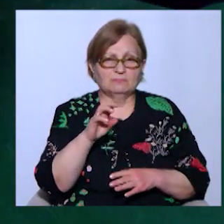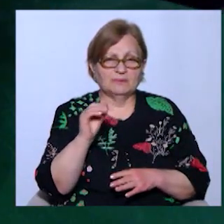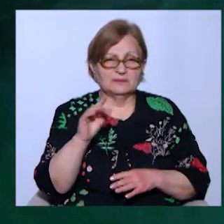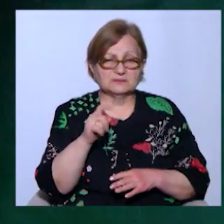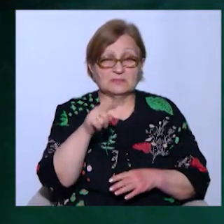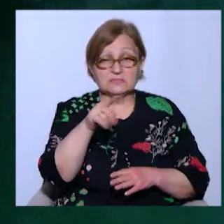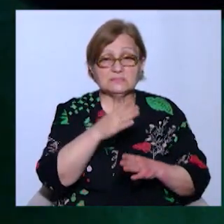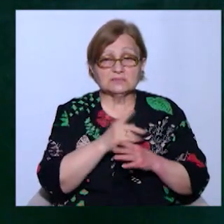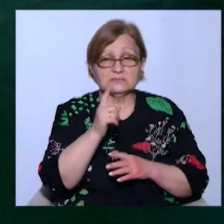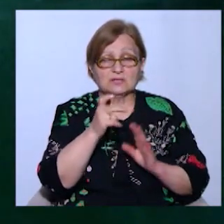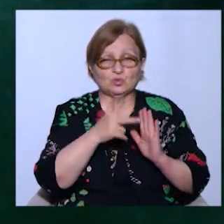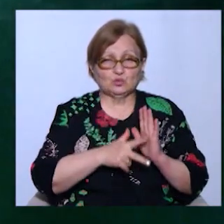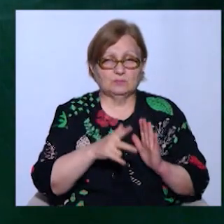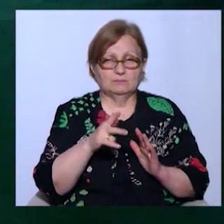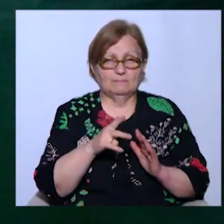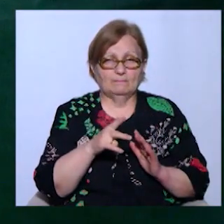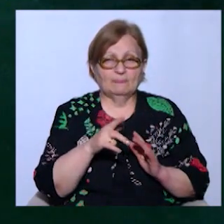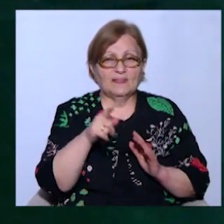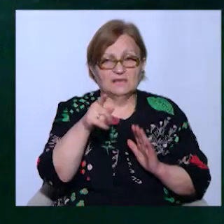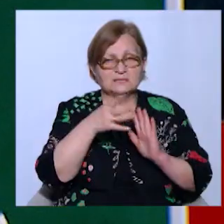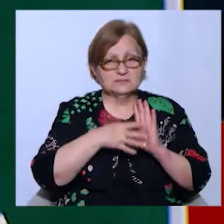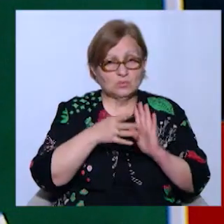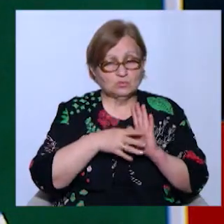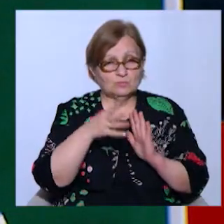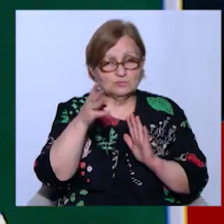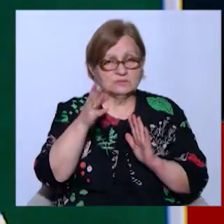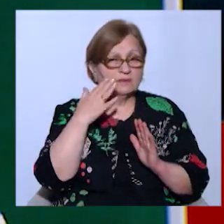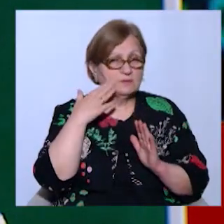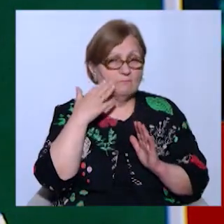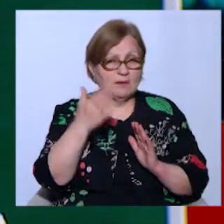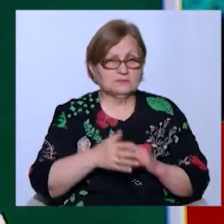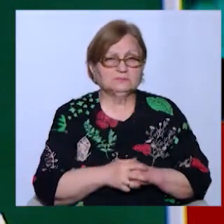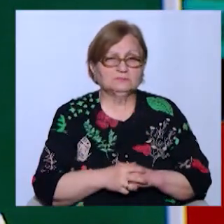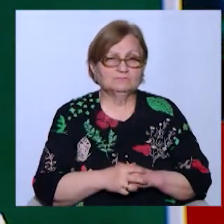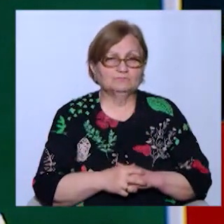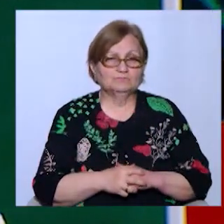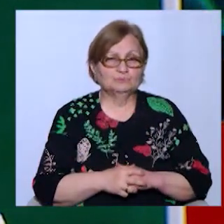180 გრადუსი, მართი არის 90 გრადუსი,